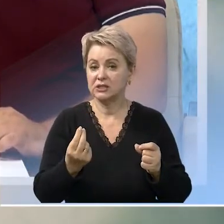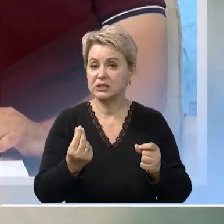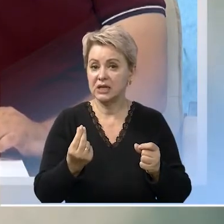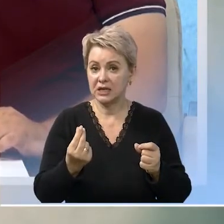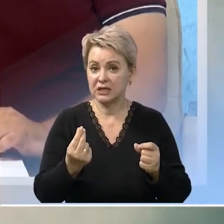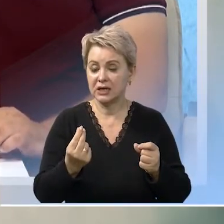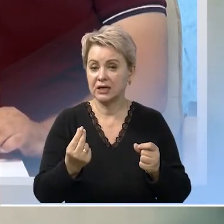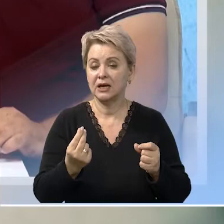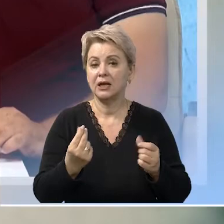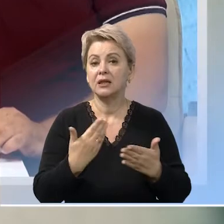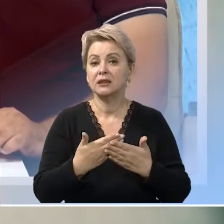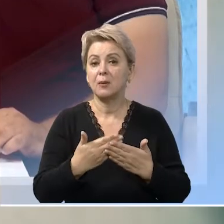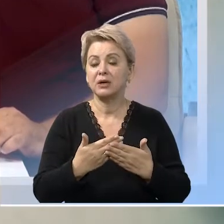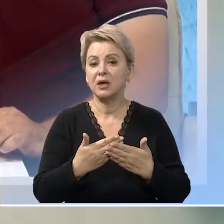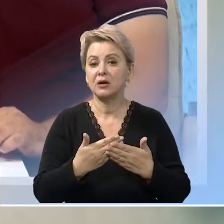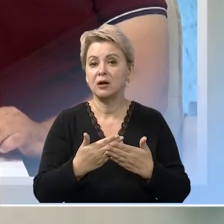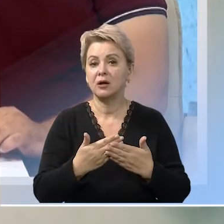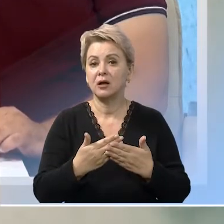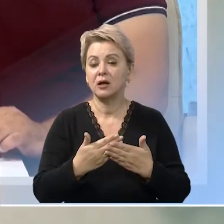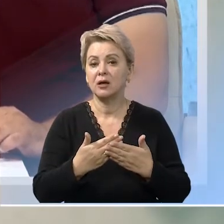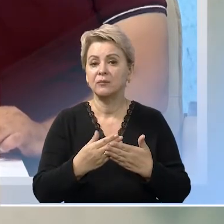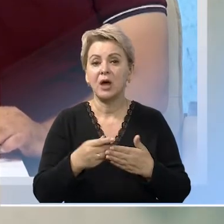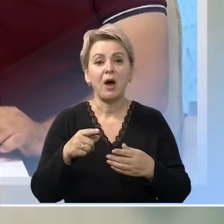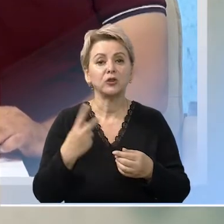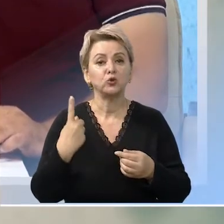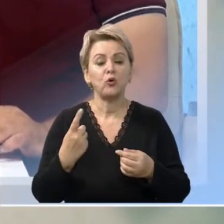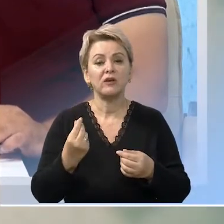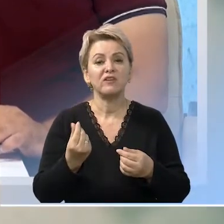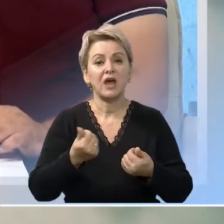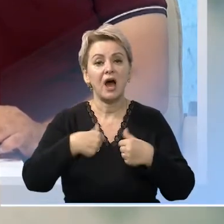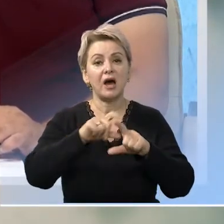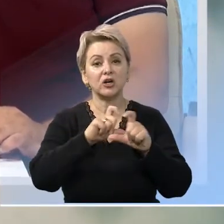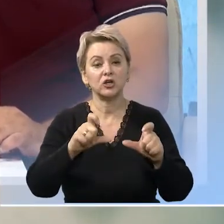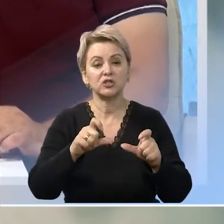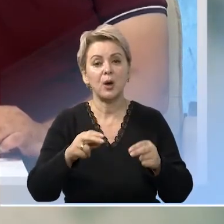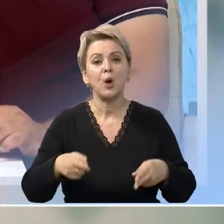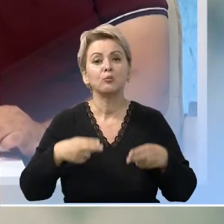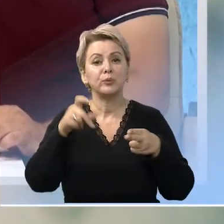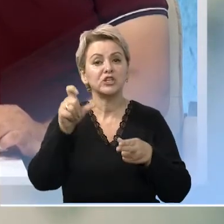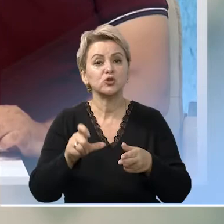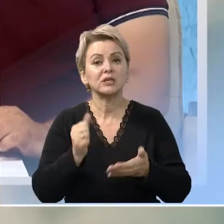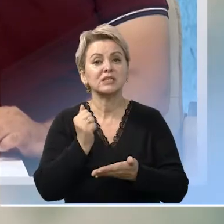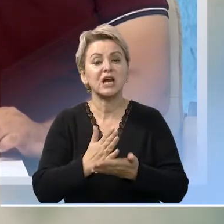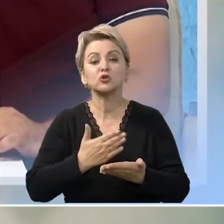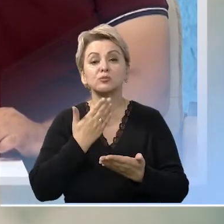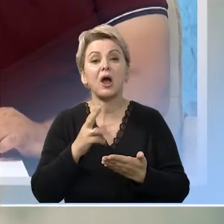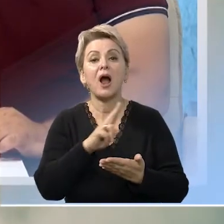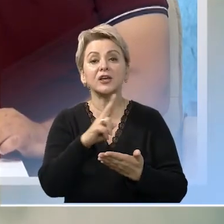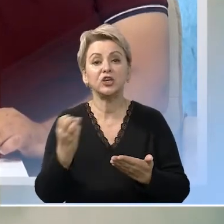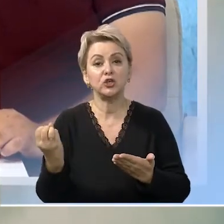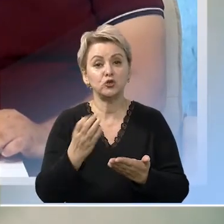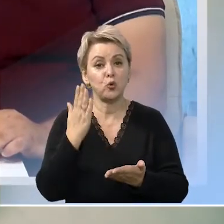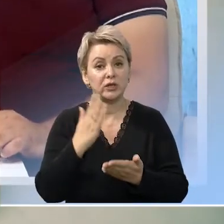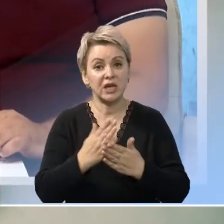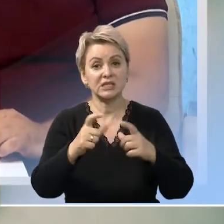они представились, например, там, ну, одной кредитно-финансовой организации, злоумышленники сразу спрашивают, какие еще